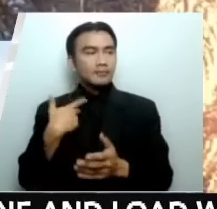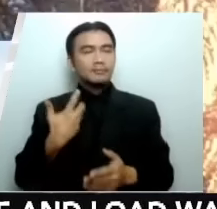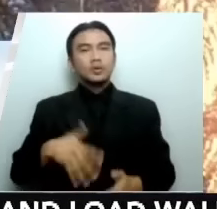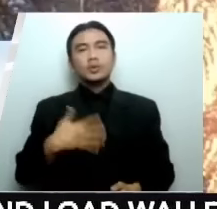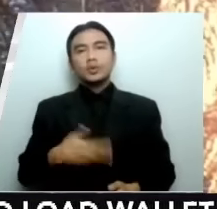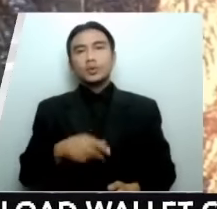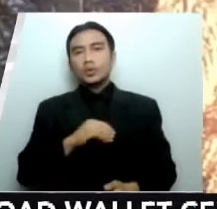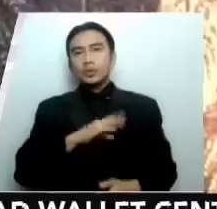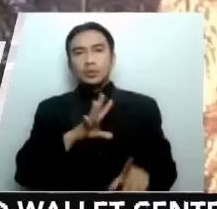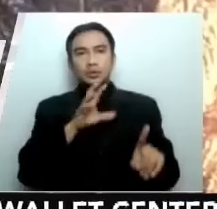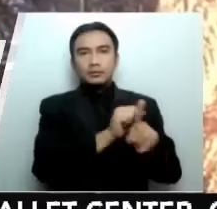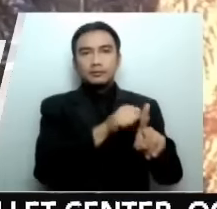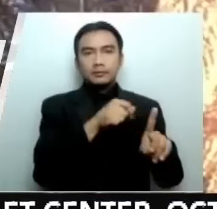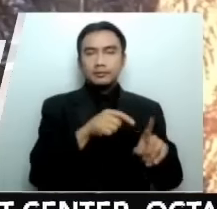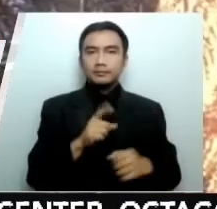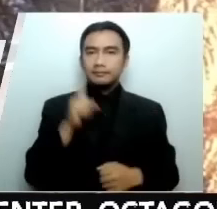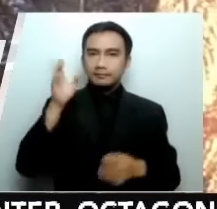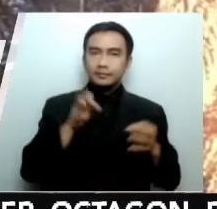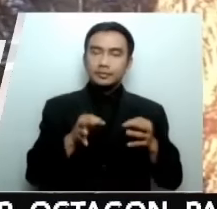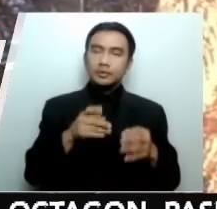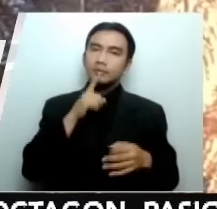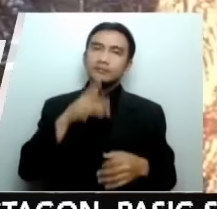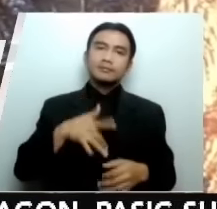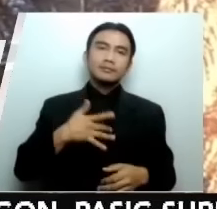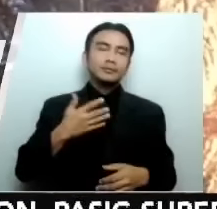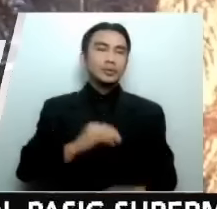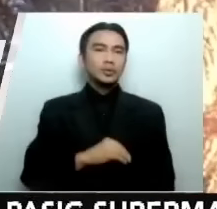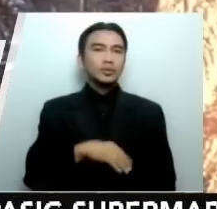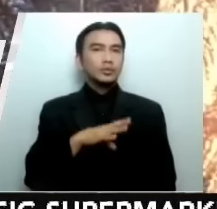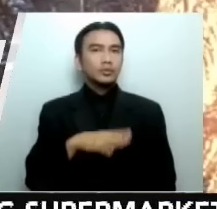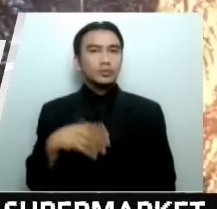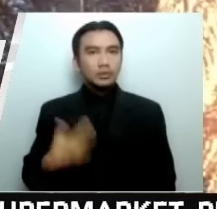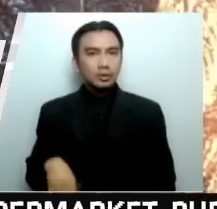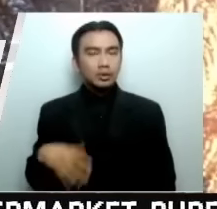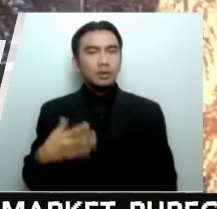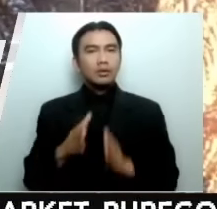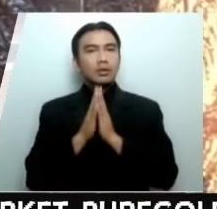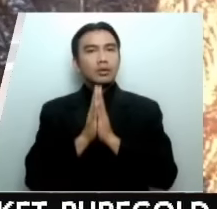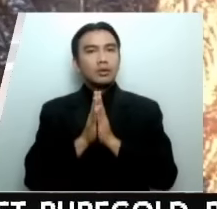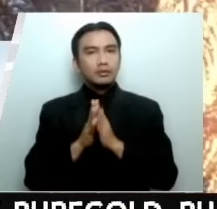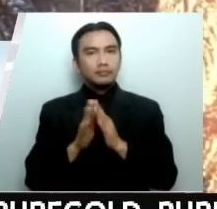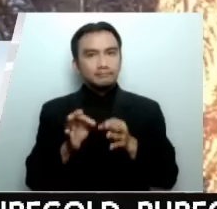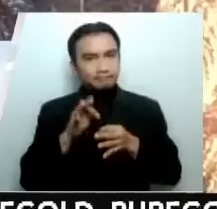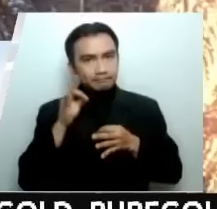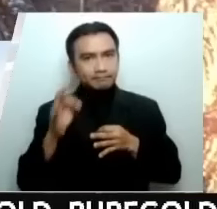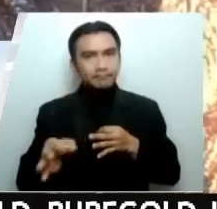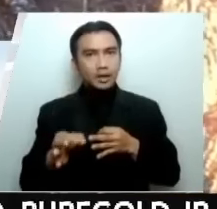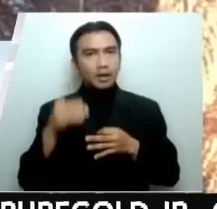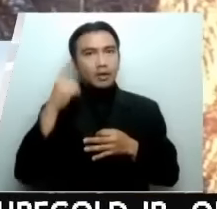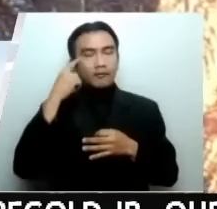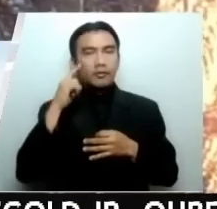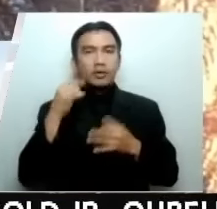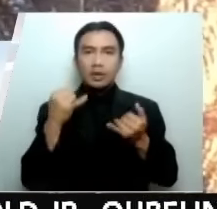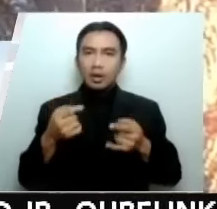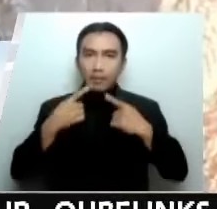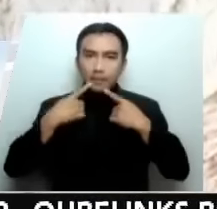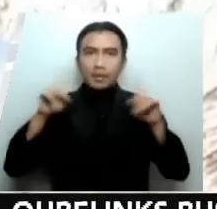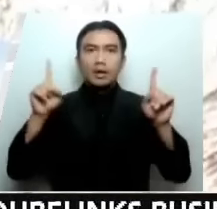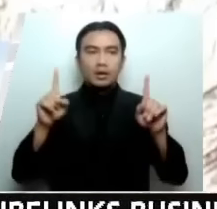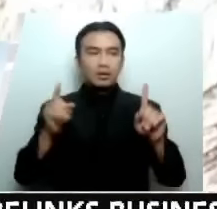like a dream. We have been praying and waiting for so long and finally, the long wait is